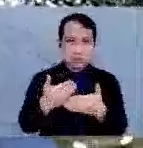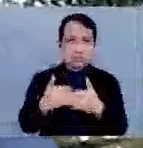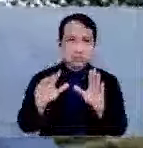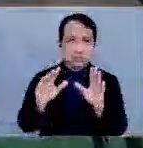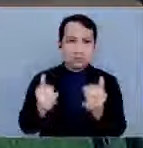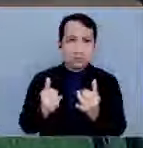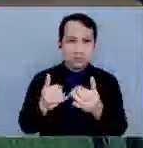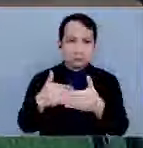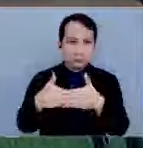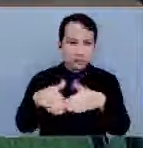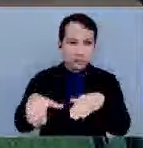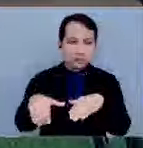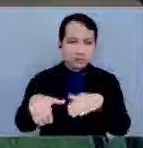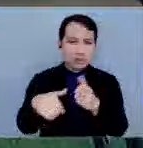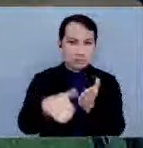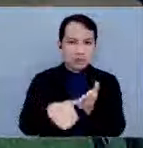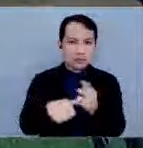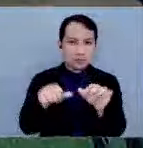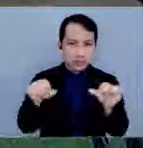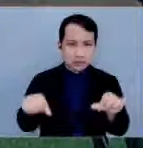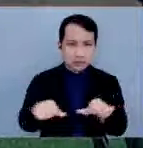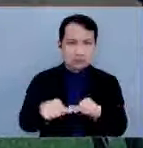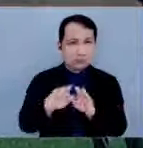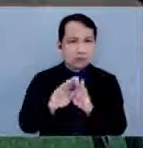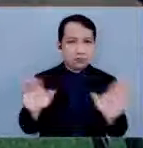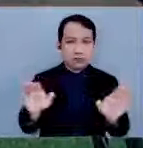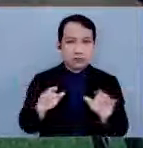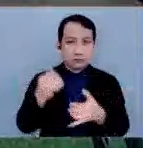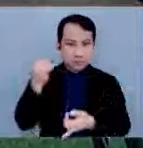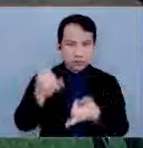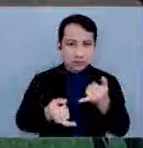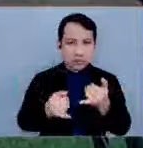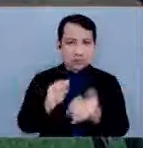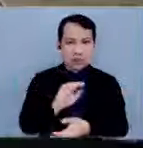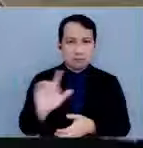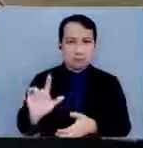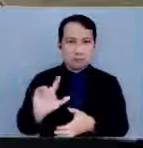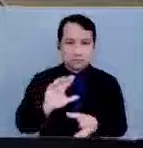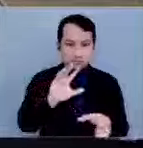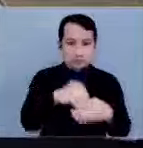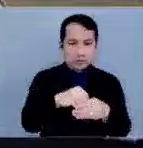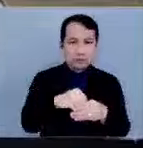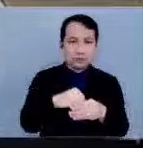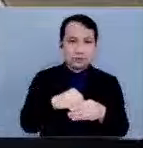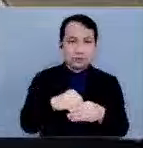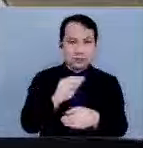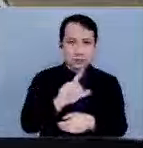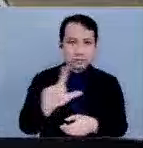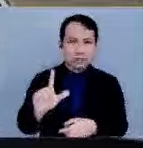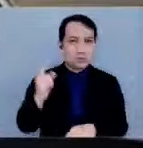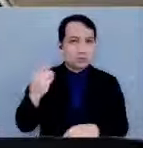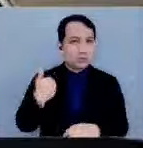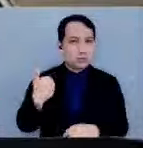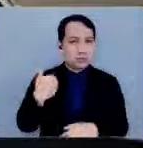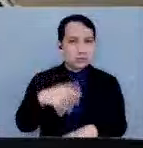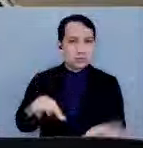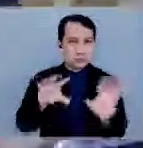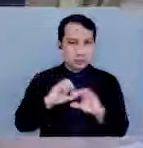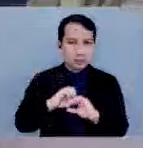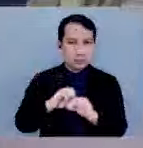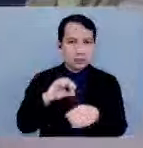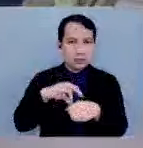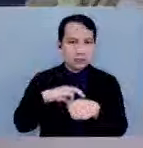polling precinct. Sa ngayon, wala pang final list ng mga mall na lalahok sa mall voting habang hindi pa tapos ang voter